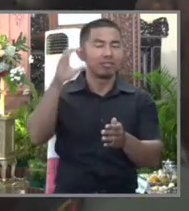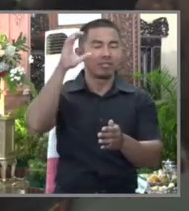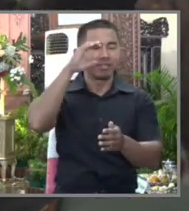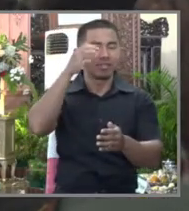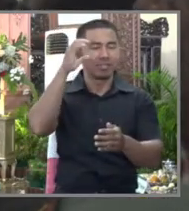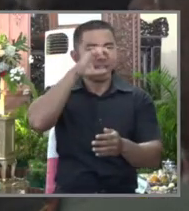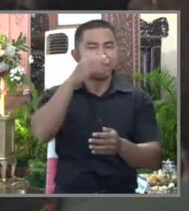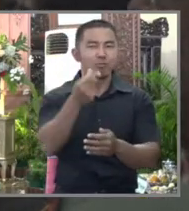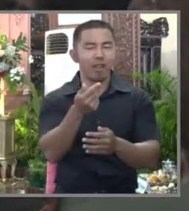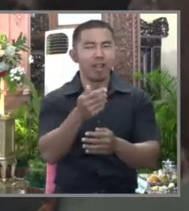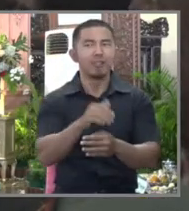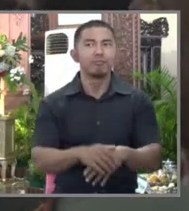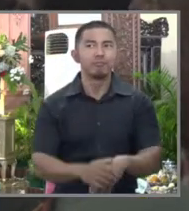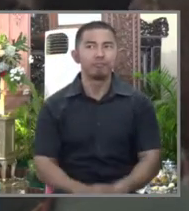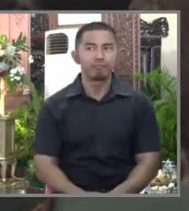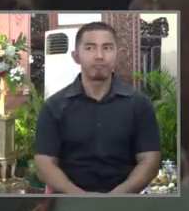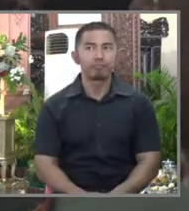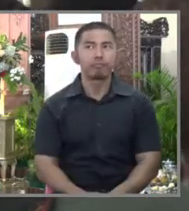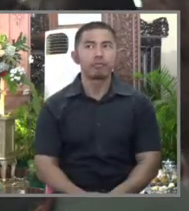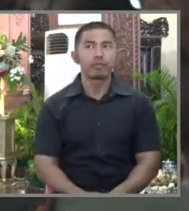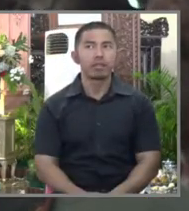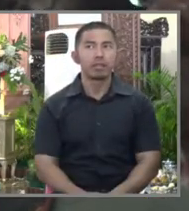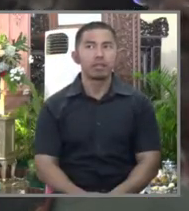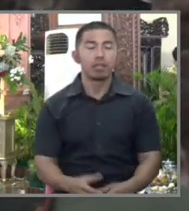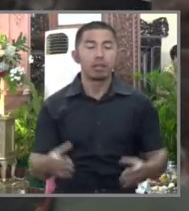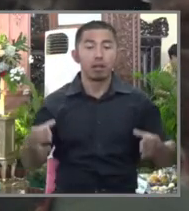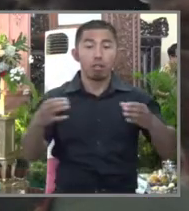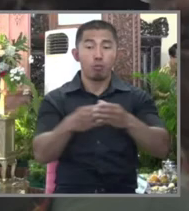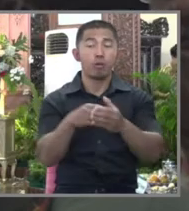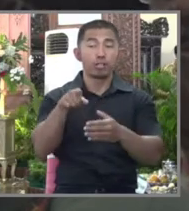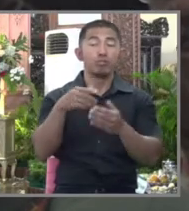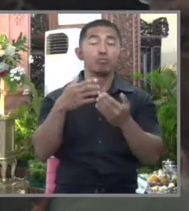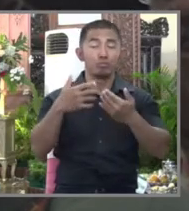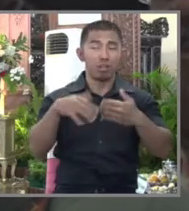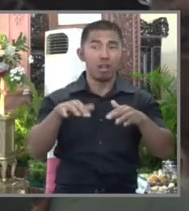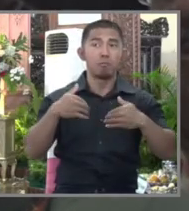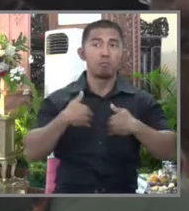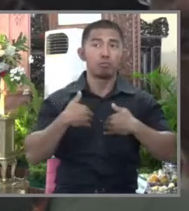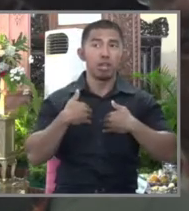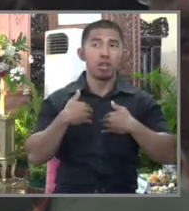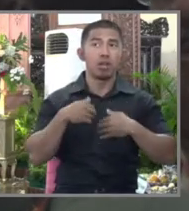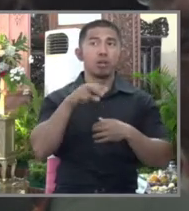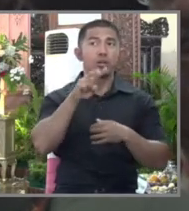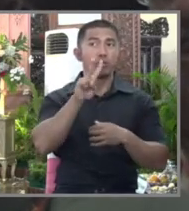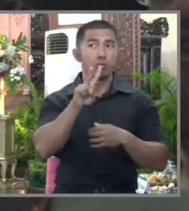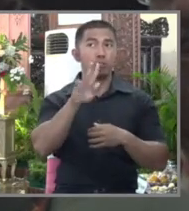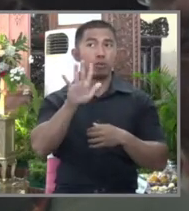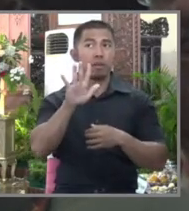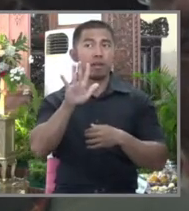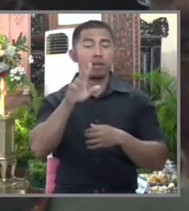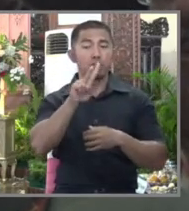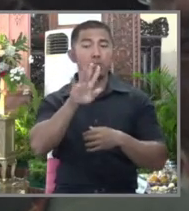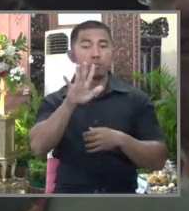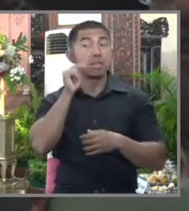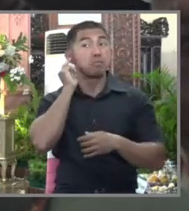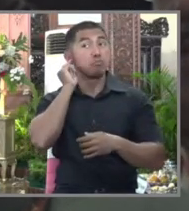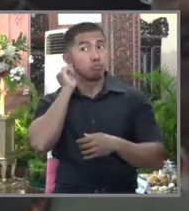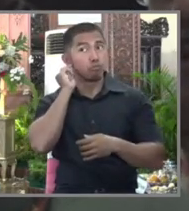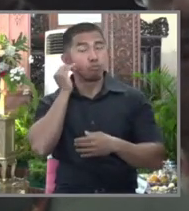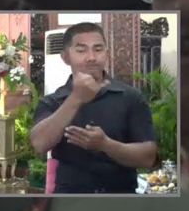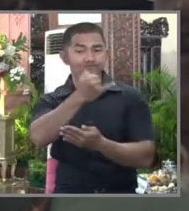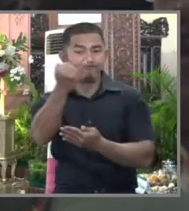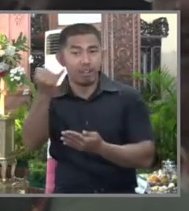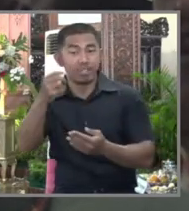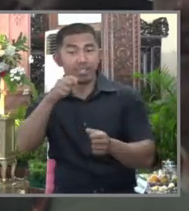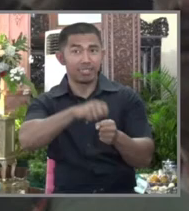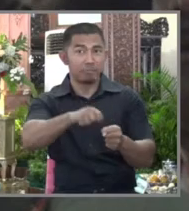sehari-hari. Nah, dan kebetulan di paguyuban kami sudah ada sekitar 25 ibu-ibu pembatik